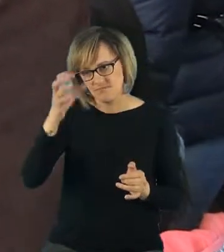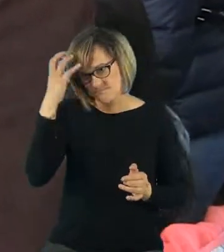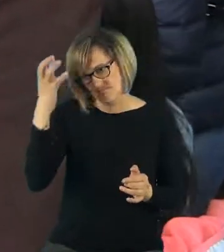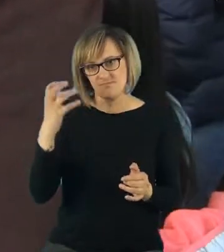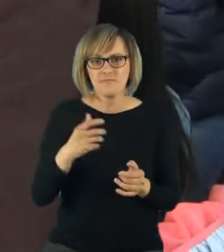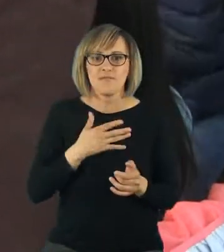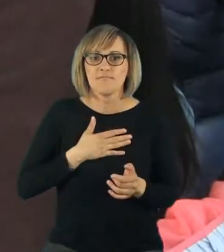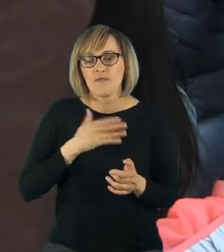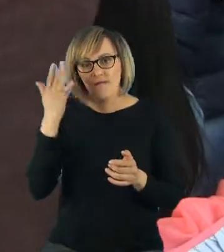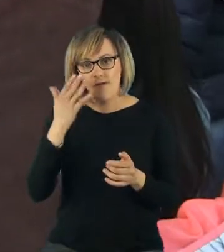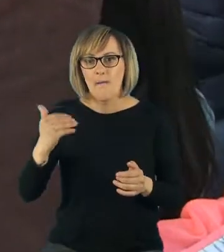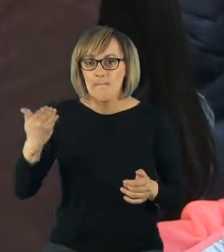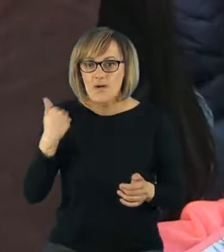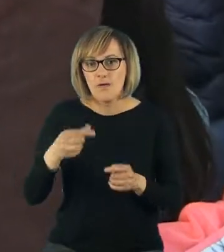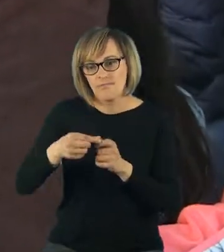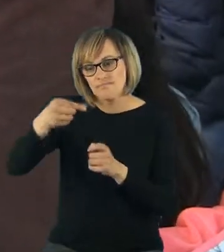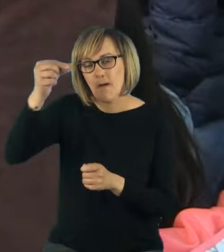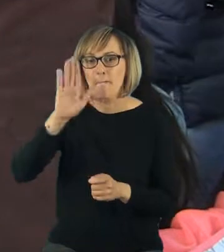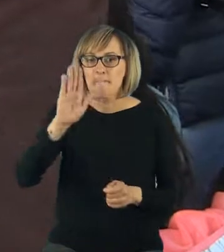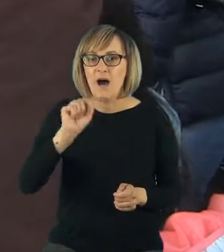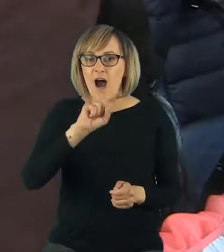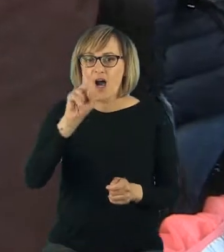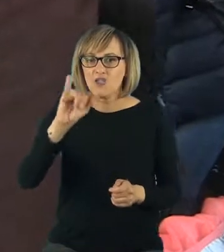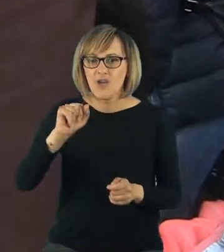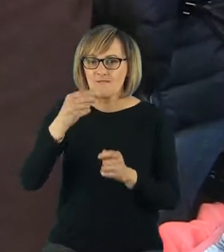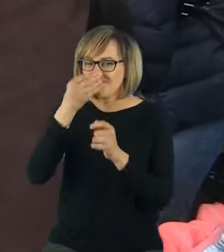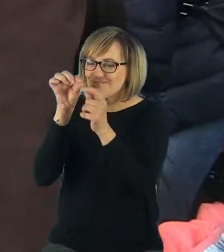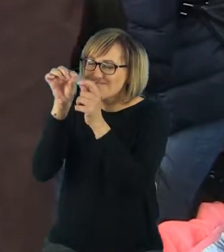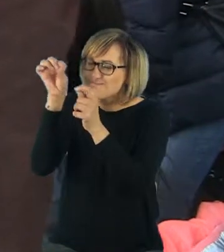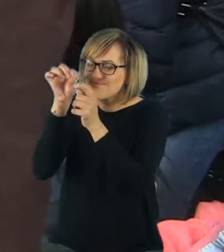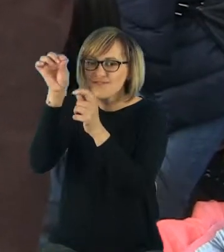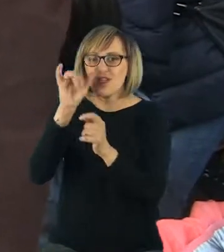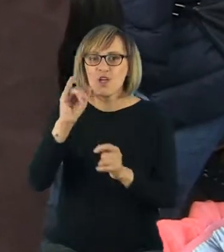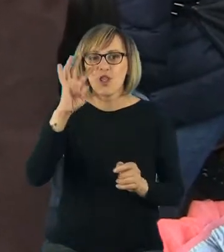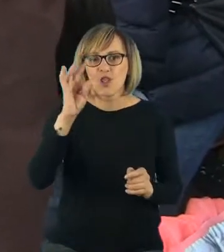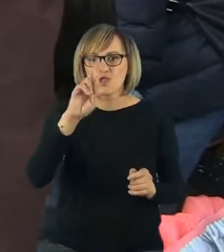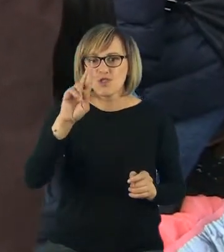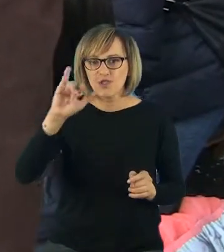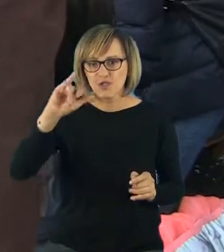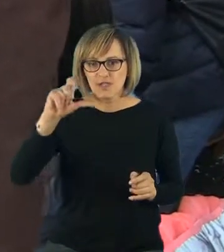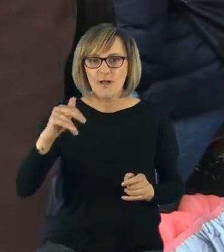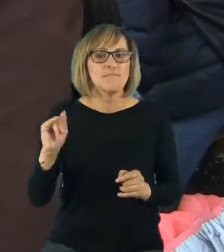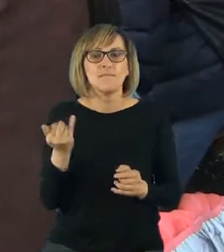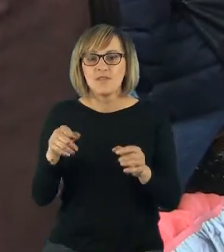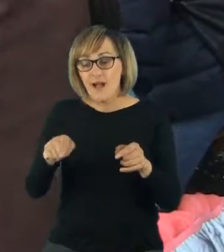najważniejsze, żeby były bazie wierzbowe i trzcina. A